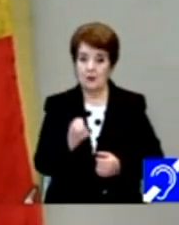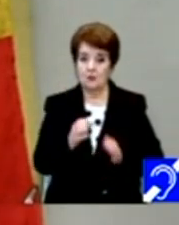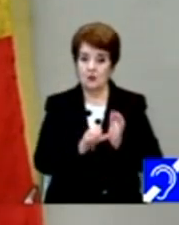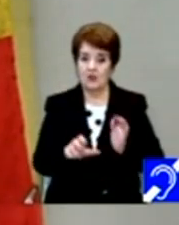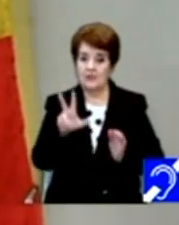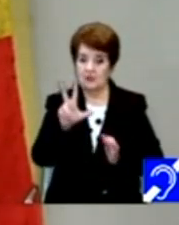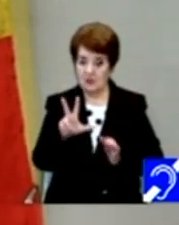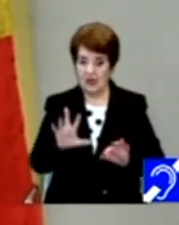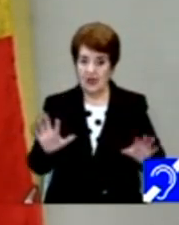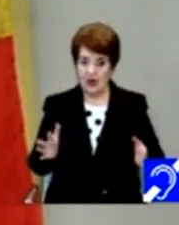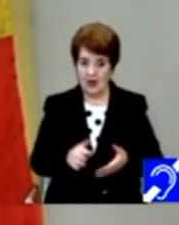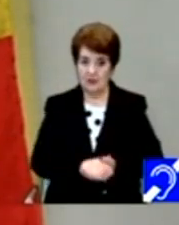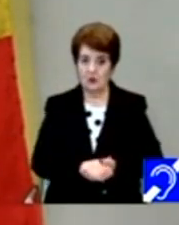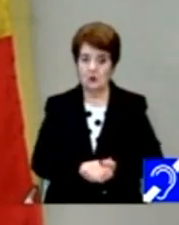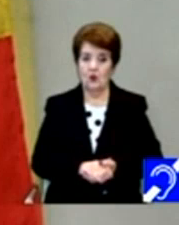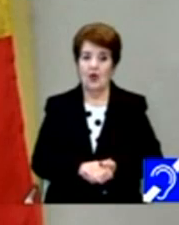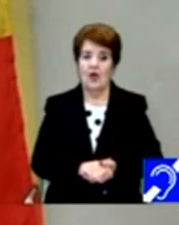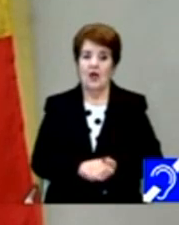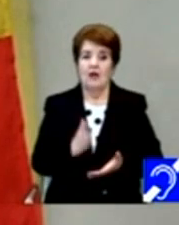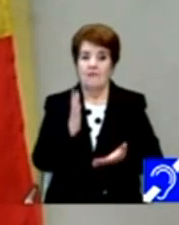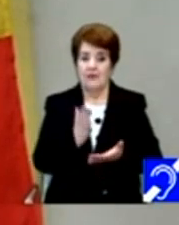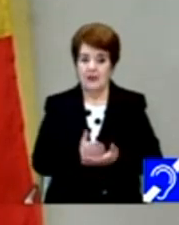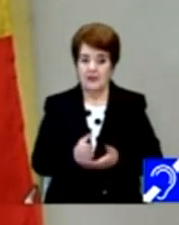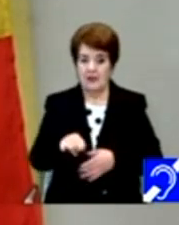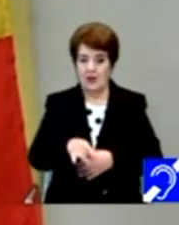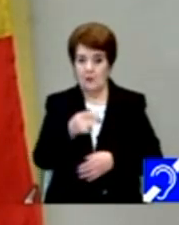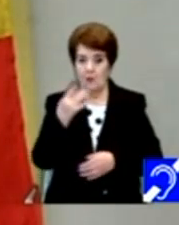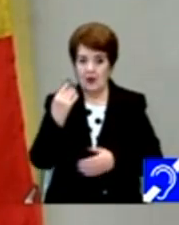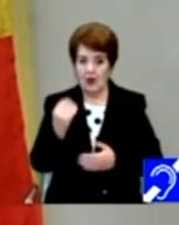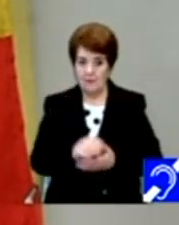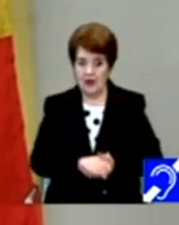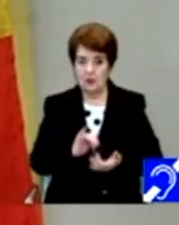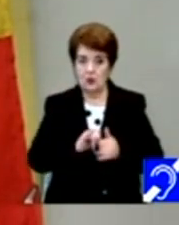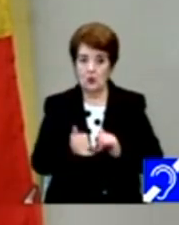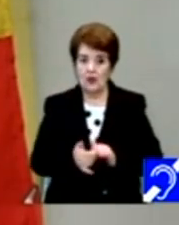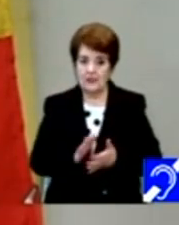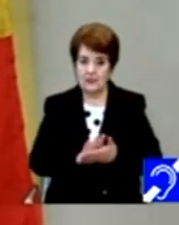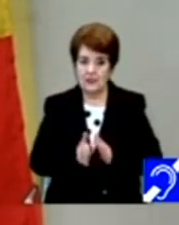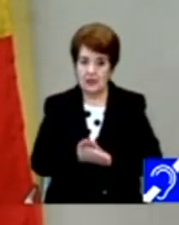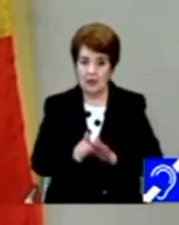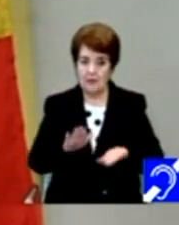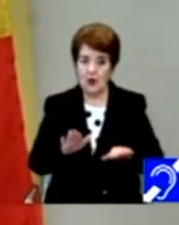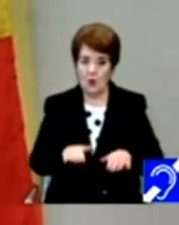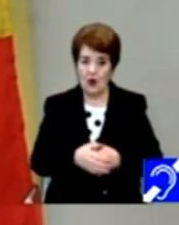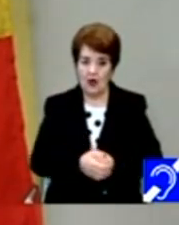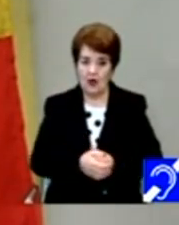204.463 cazuri, fiind Republica Moldova fiind situată pe